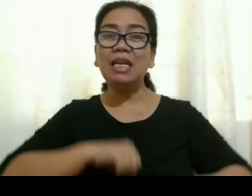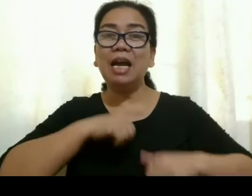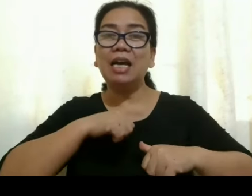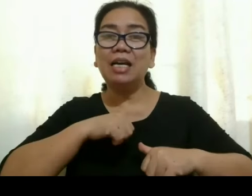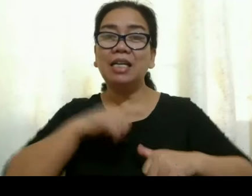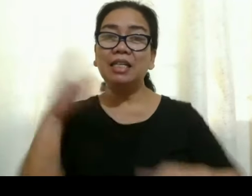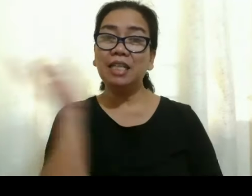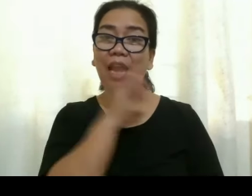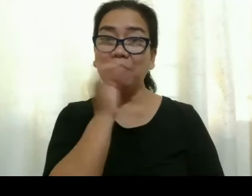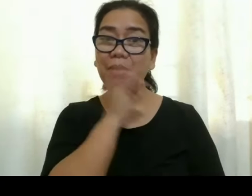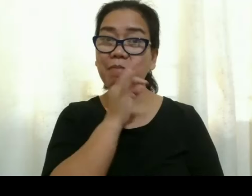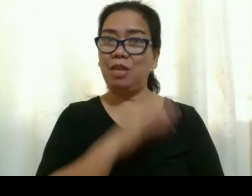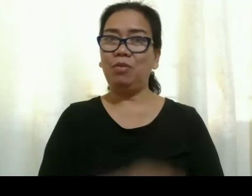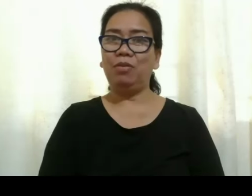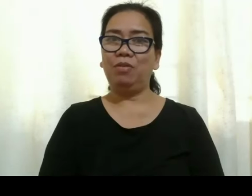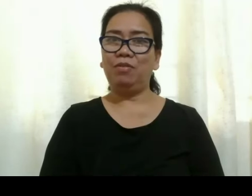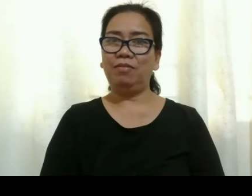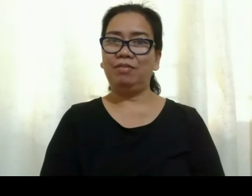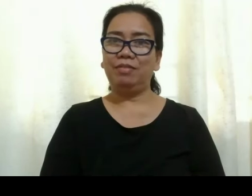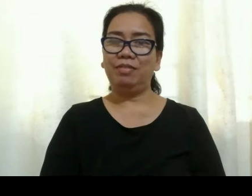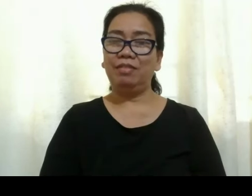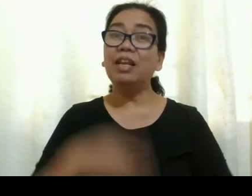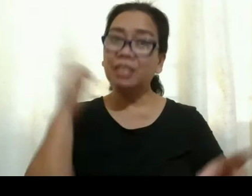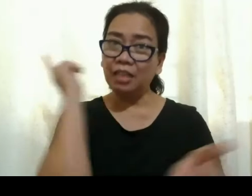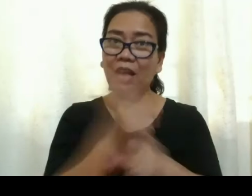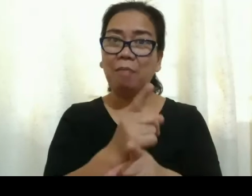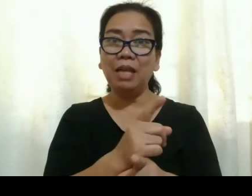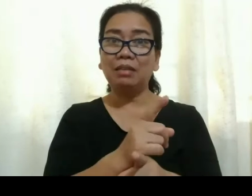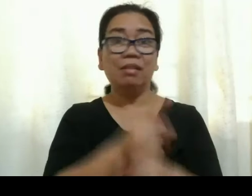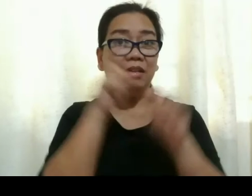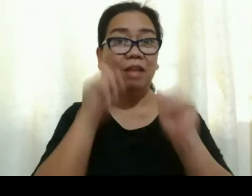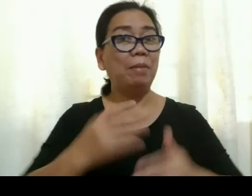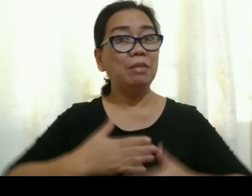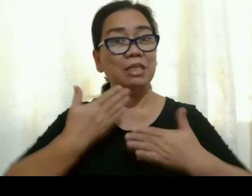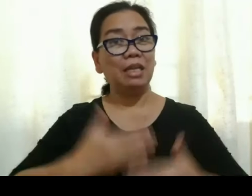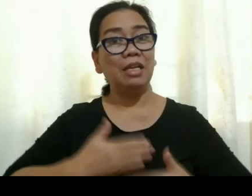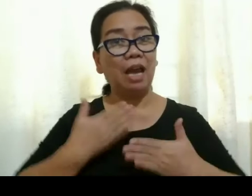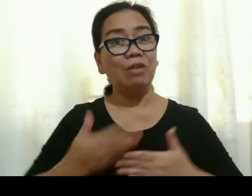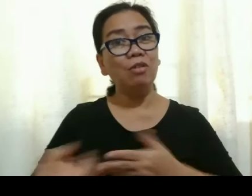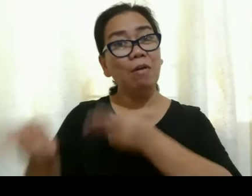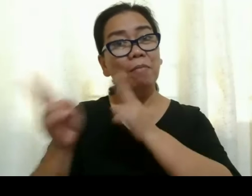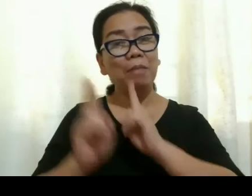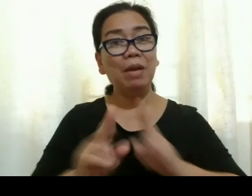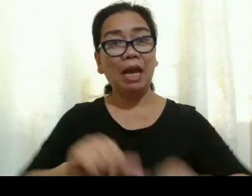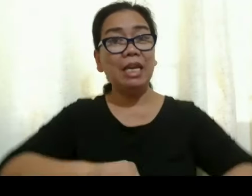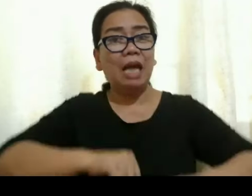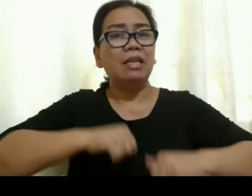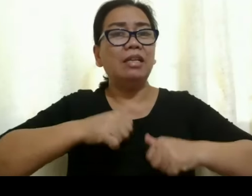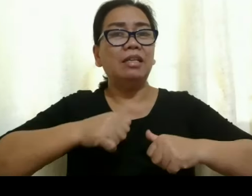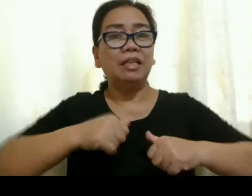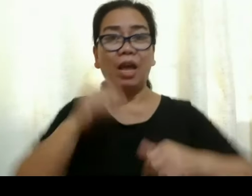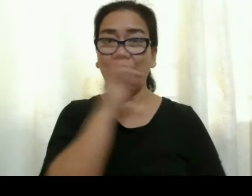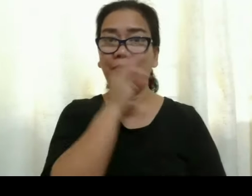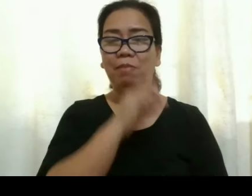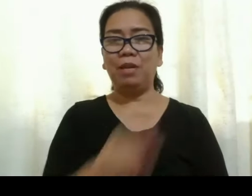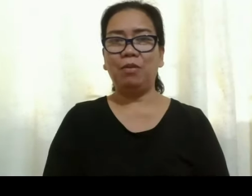Pinagmamalaki nila na sila ay Pilipino. Na siyang dapat. Dapat masaya tayo pag malaki natin